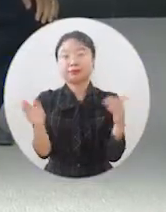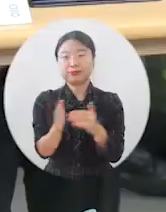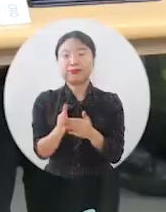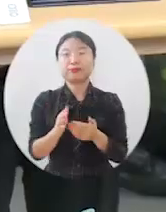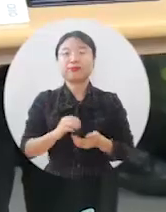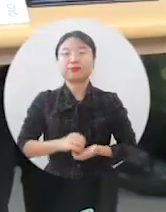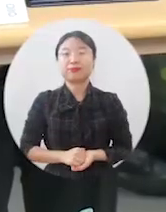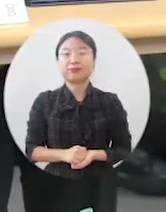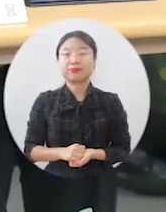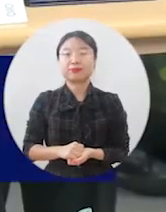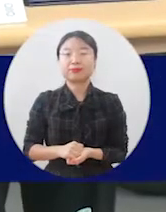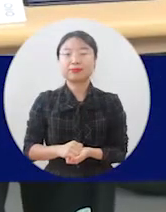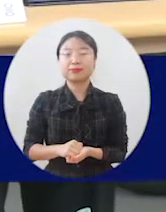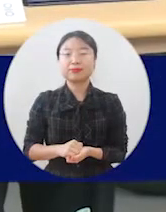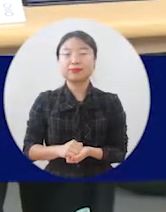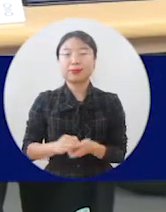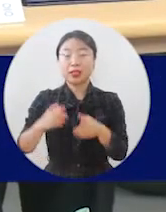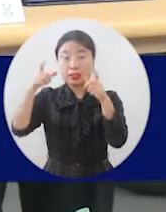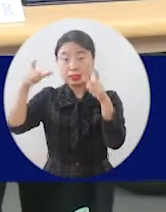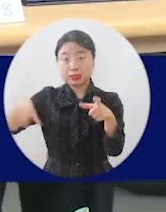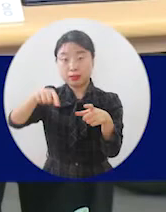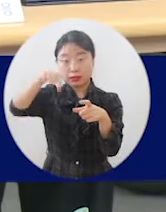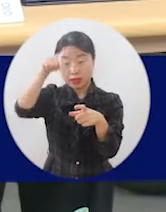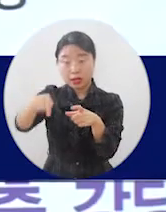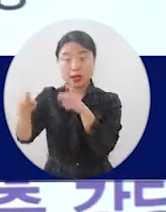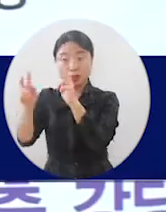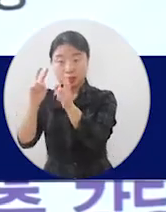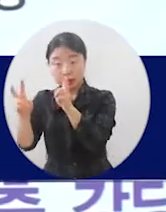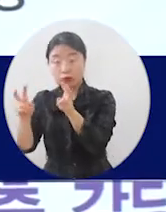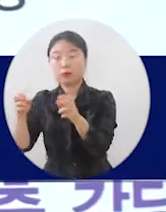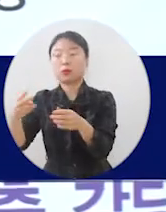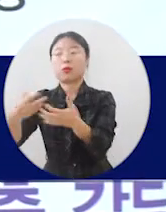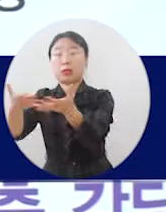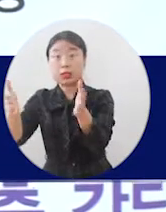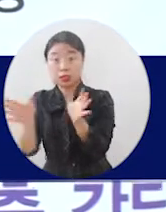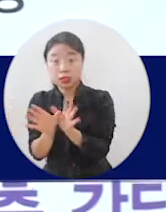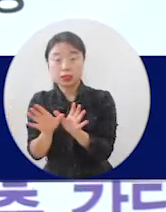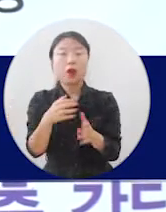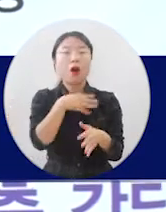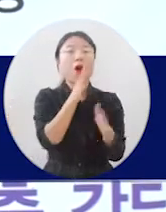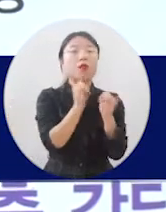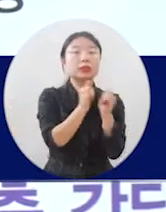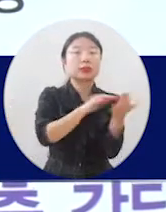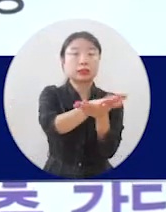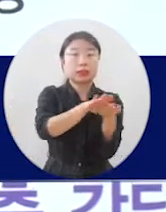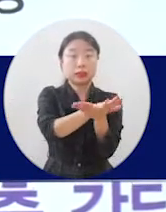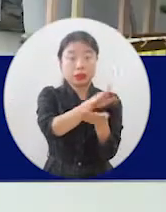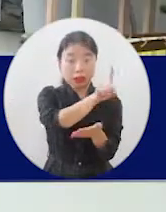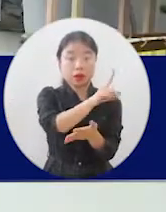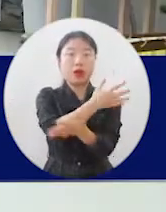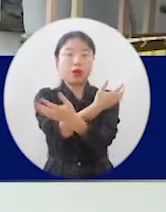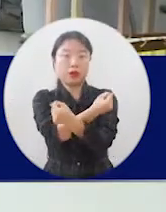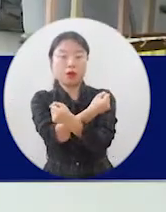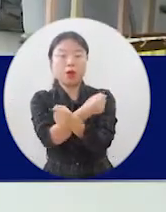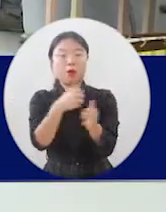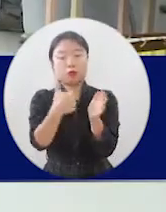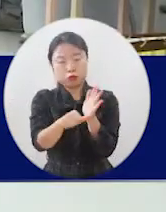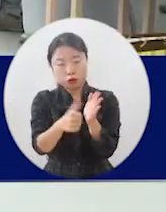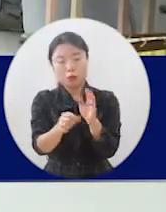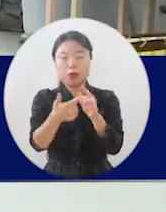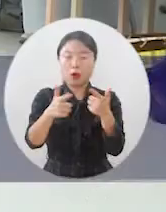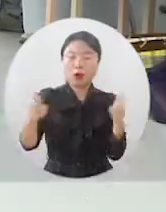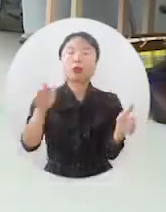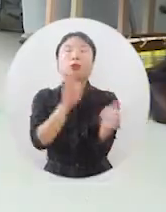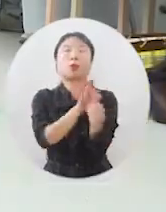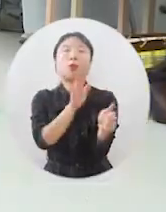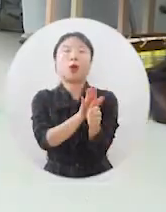경로당 협약 사업은 지역 내 기업과 단체가 경로당과 지원 협약을 맺고 경로당에 필요한 물품 등을 지속적으로